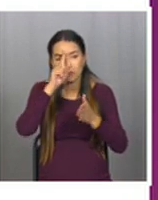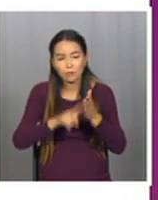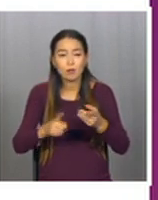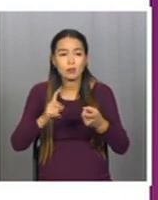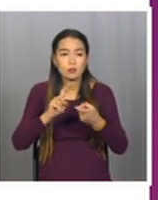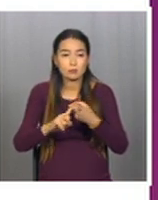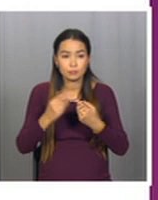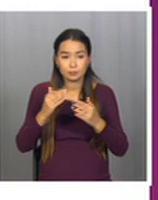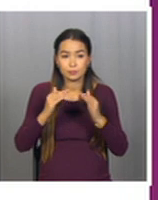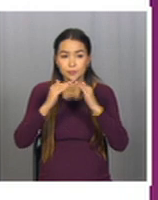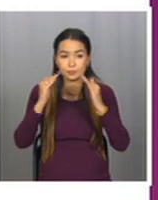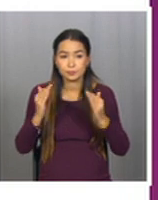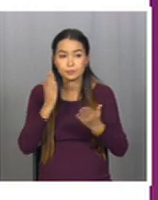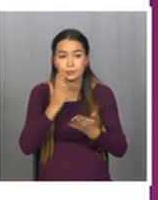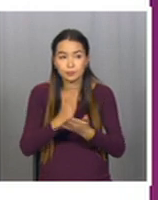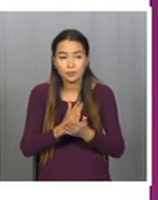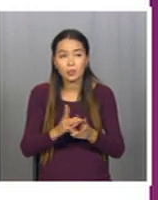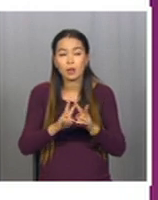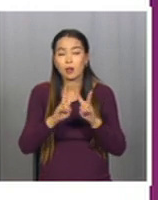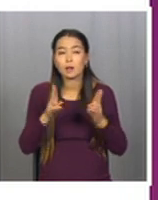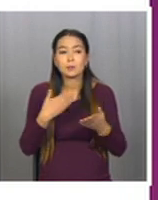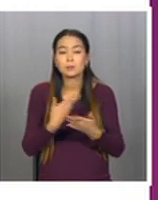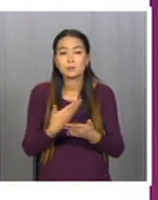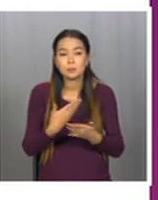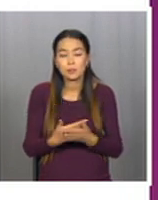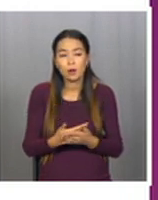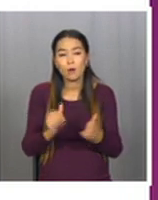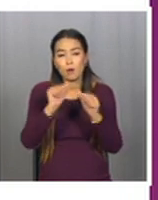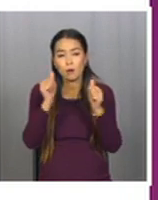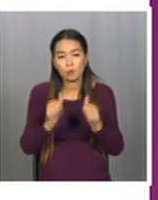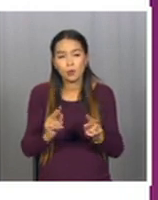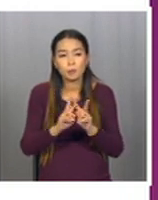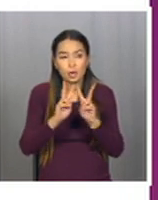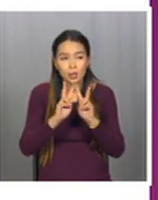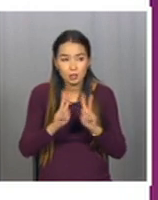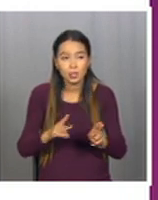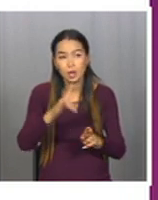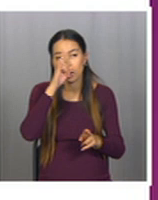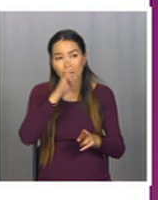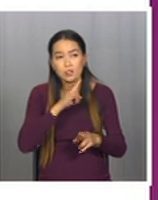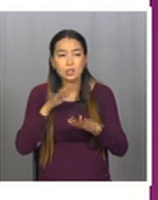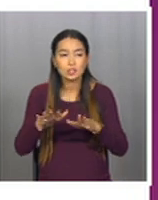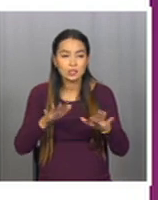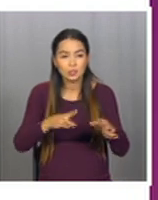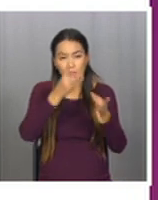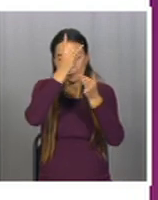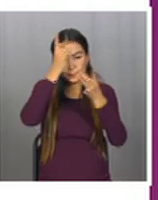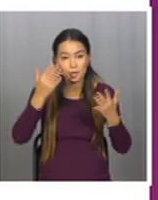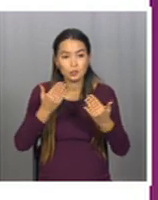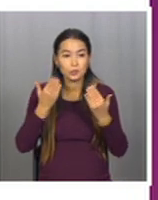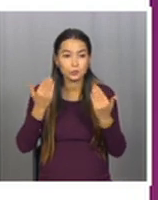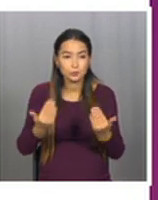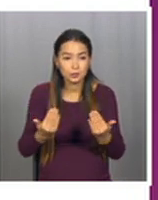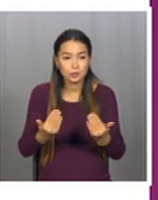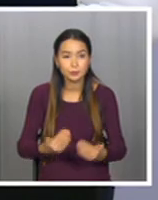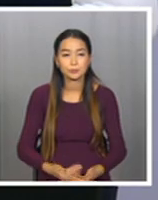сипаты бар. Ұқсастығына келетін болсақ, пішіні бірдей Қазақстан жерінің мәдени туындысы.